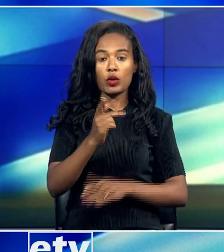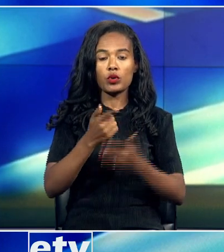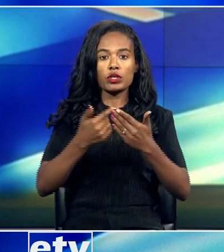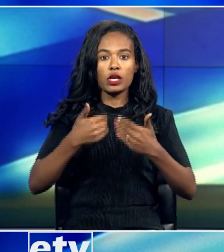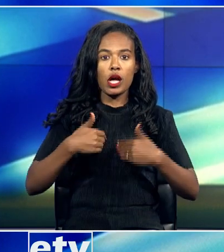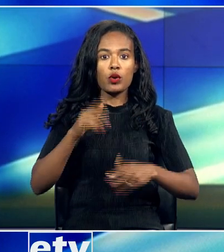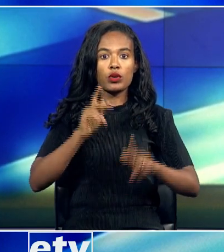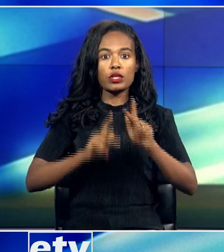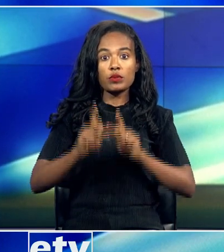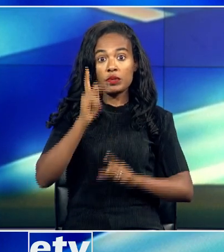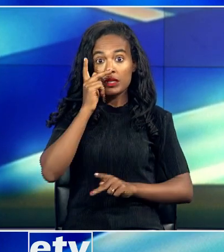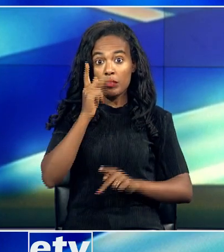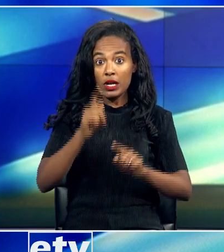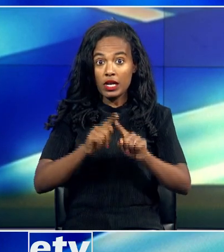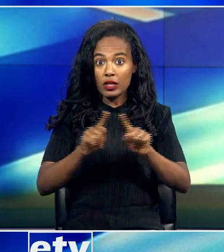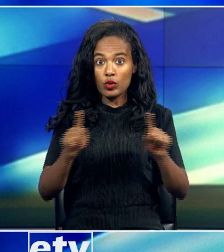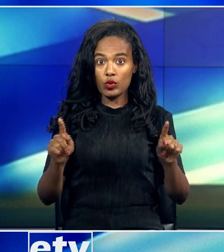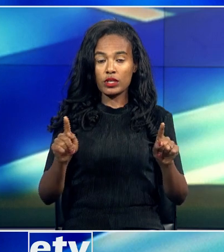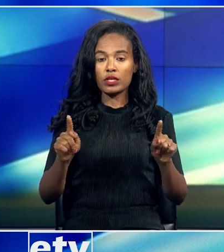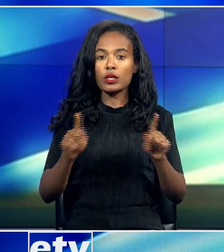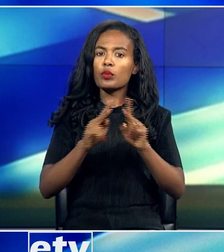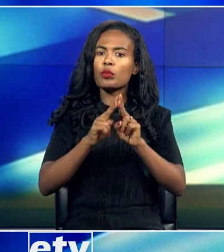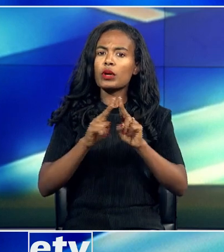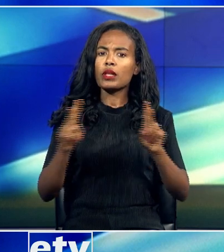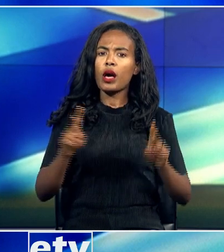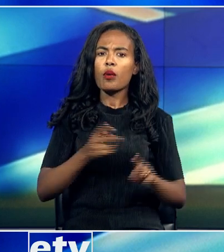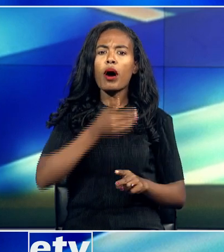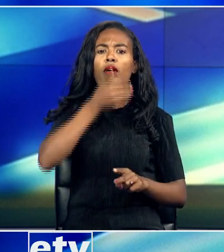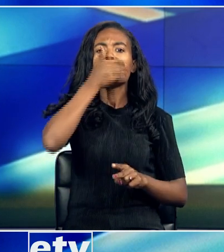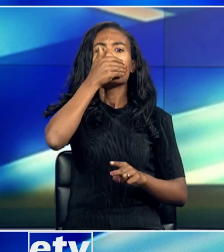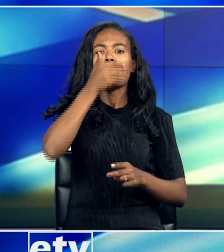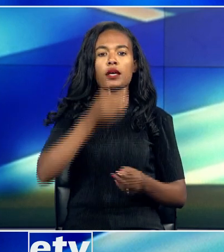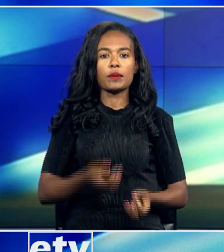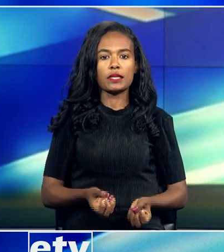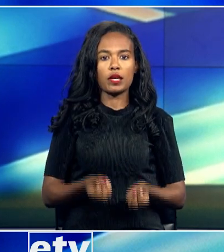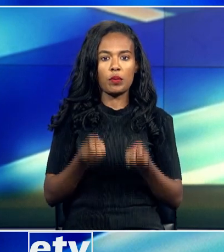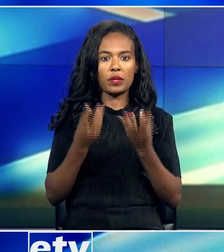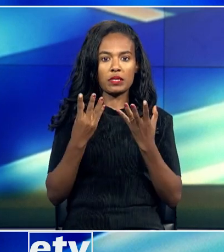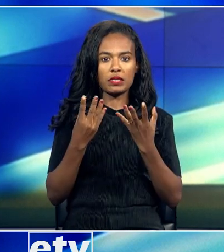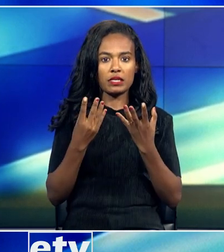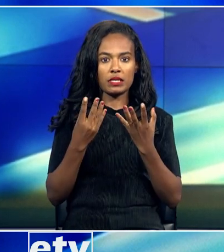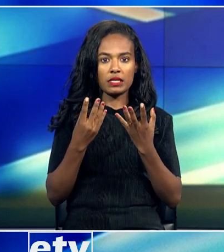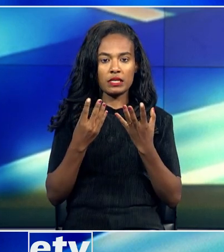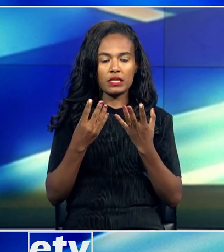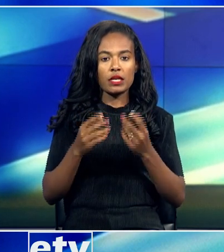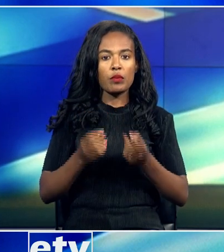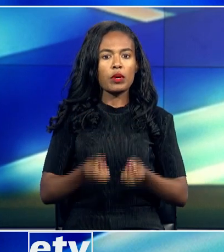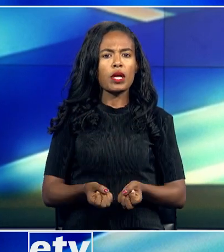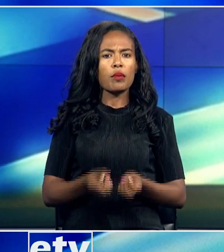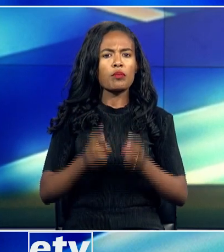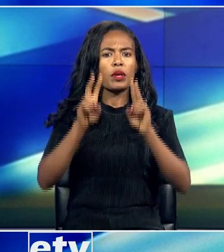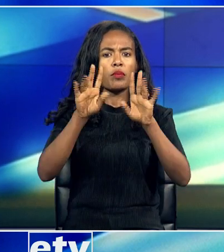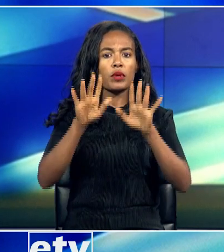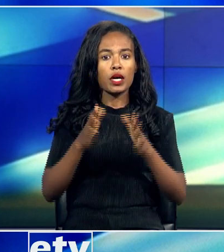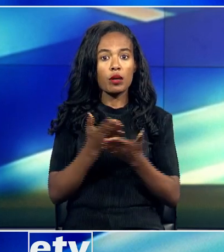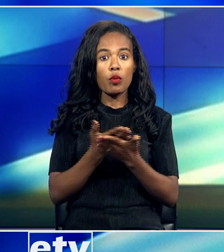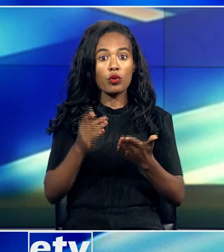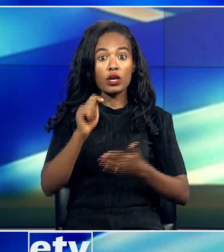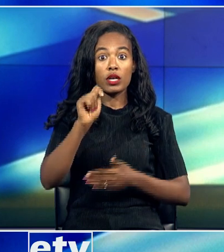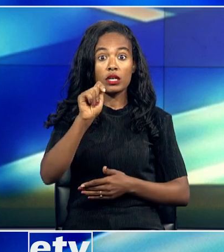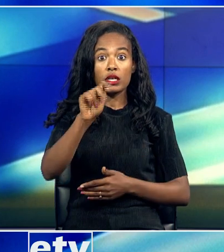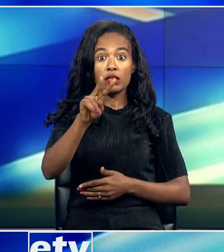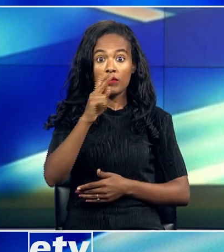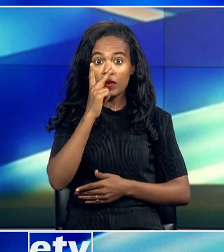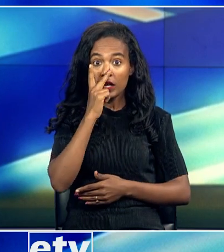ህዝብ ሲመለከተው ግን እጅግ በጣም አፈና የበዛበት እጅግ በጣም የሚገርምህ ነገር ኢቲቪ